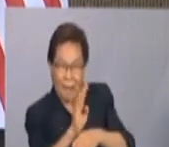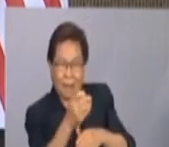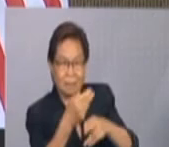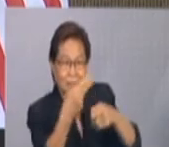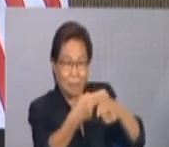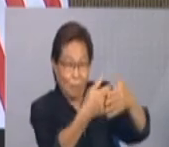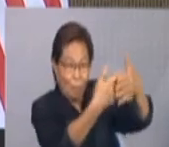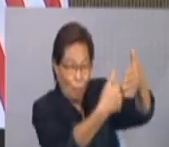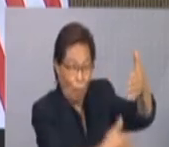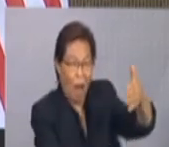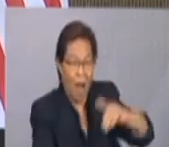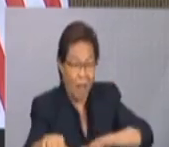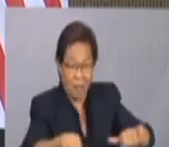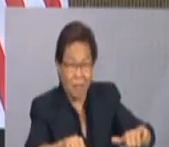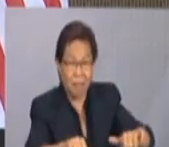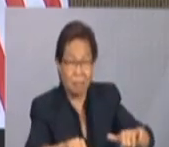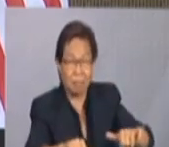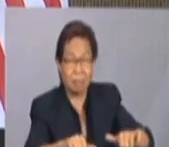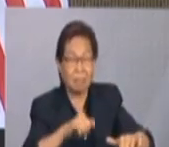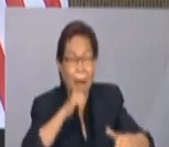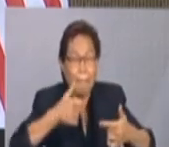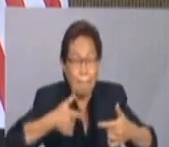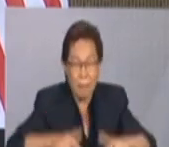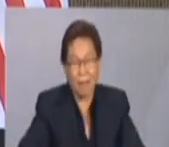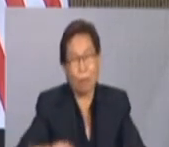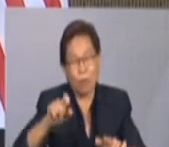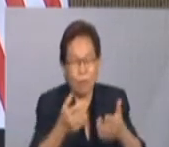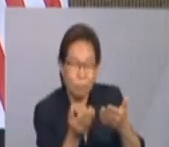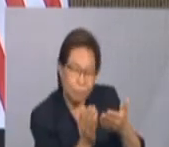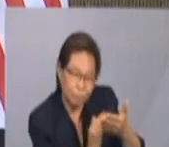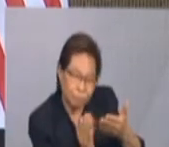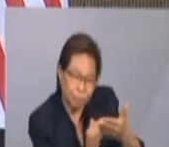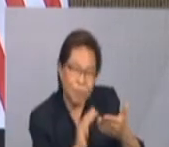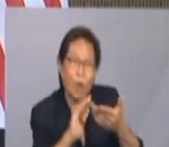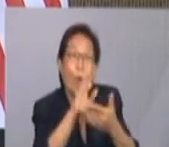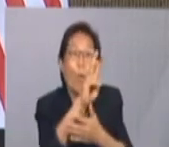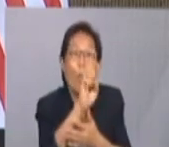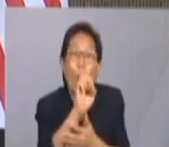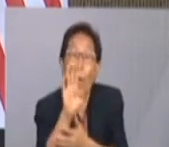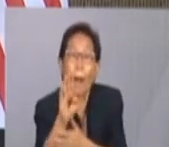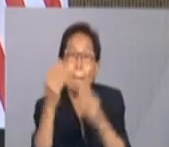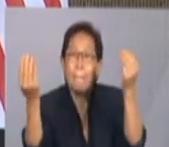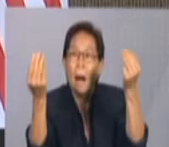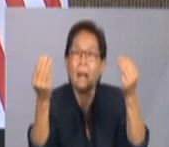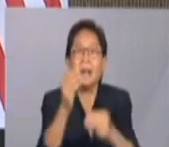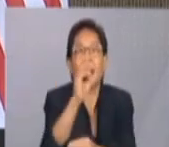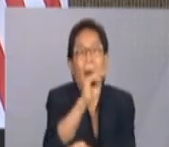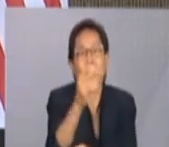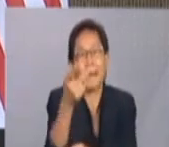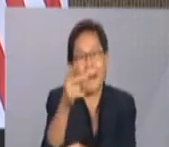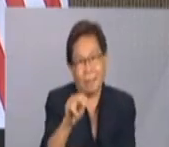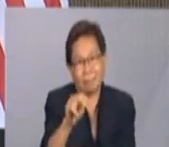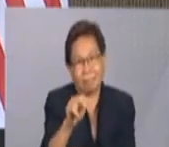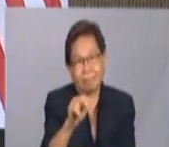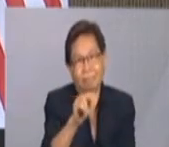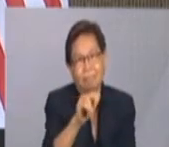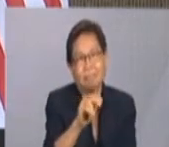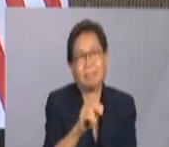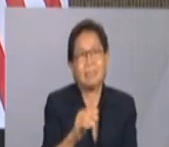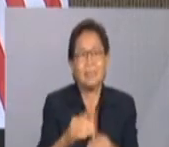Activity yang tidak dibenarkan boleh dirujuk di laman web majelis keselamatan negara